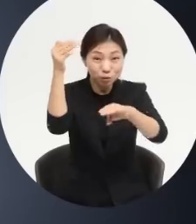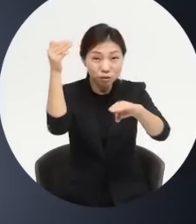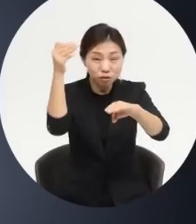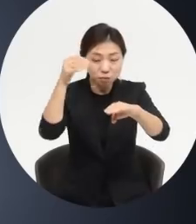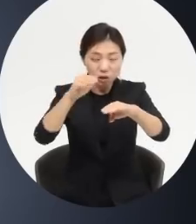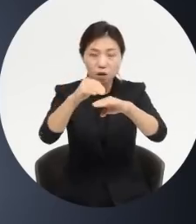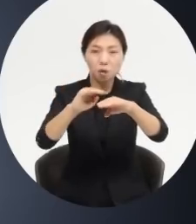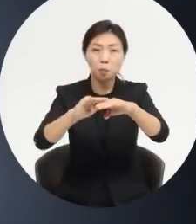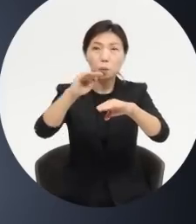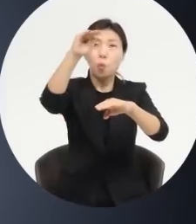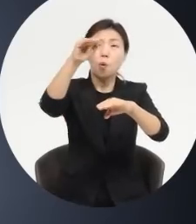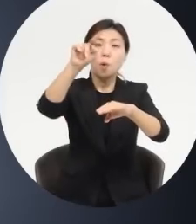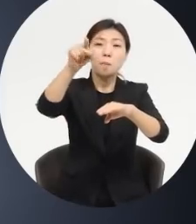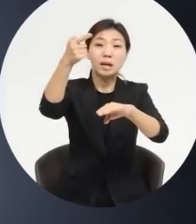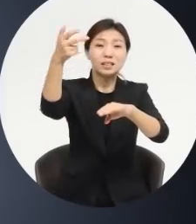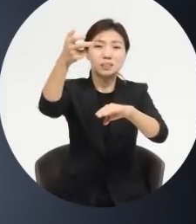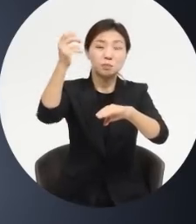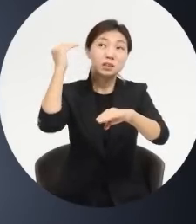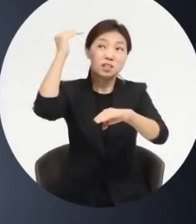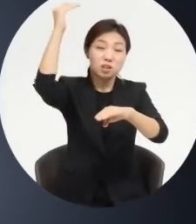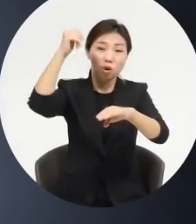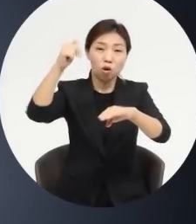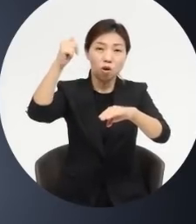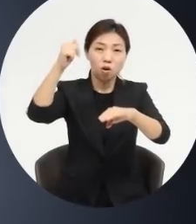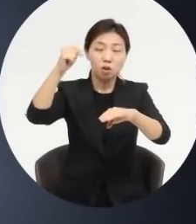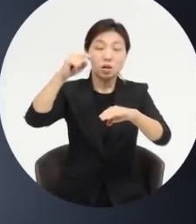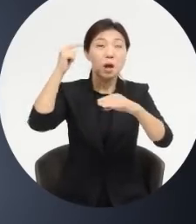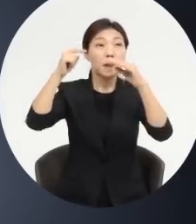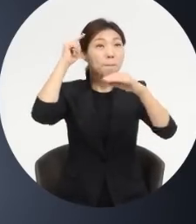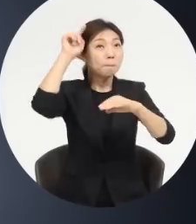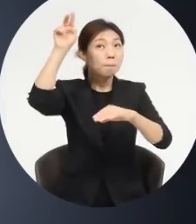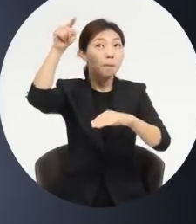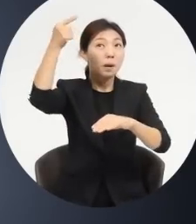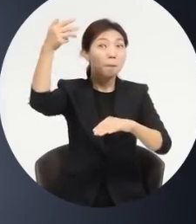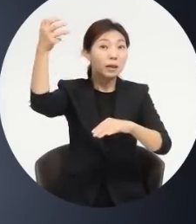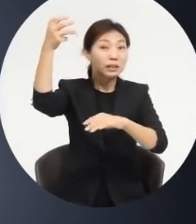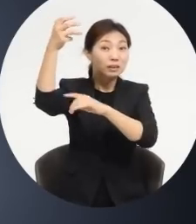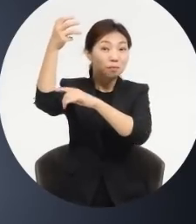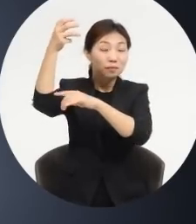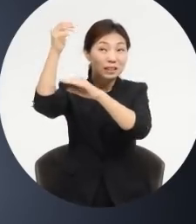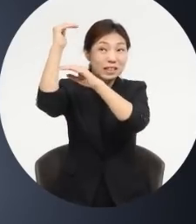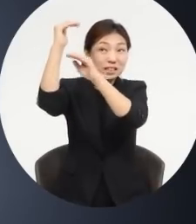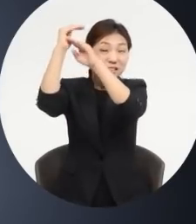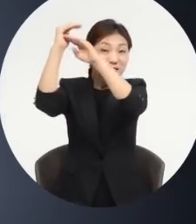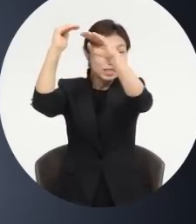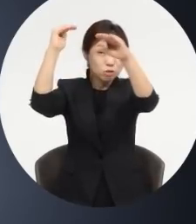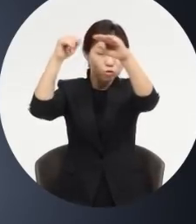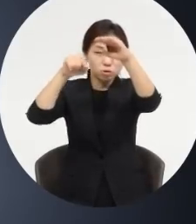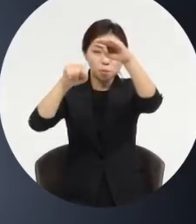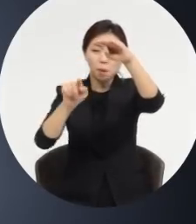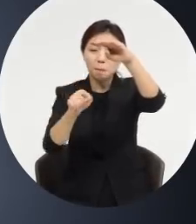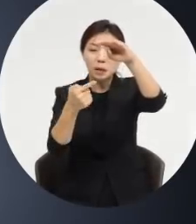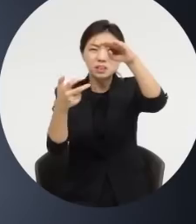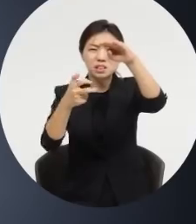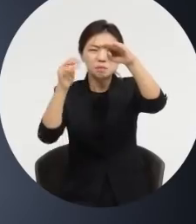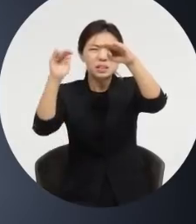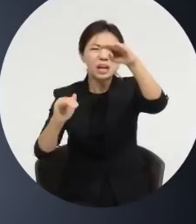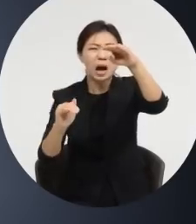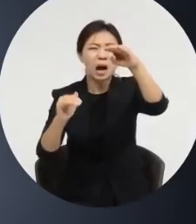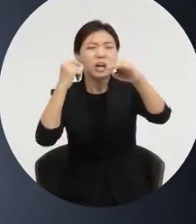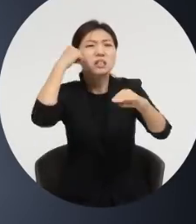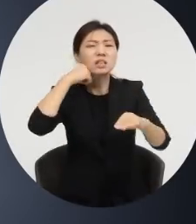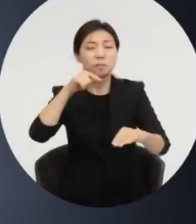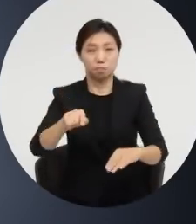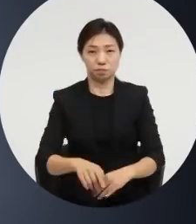하면 170이 큰 사람인데 180을 기준으로 하면 170은 작은 사람이